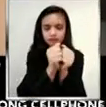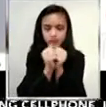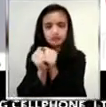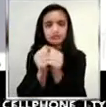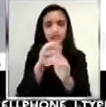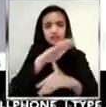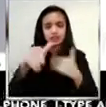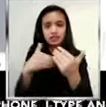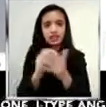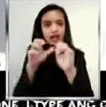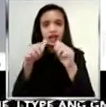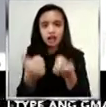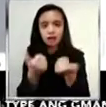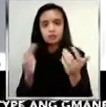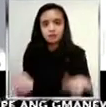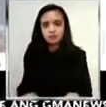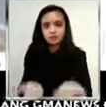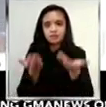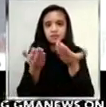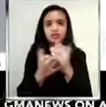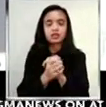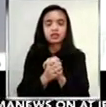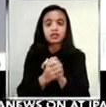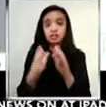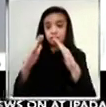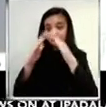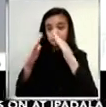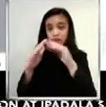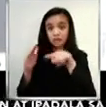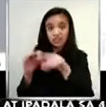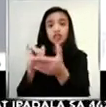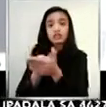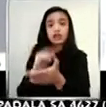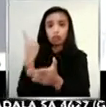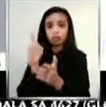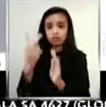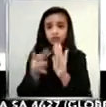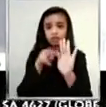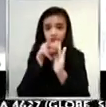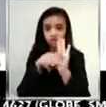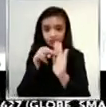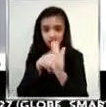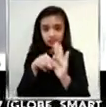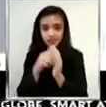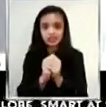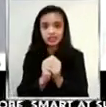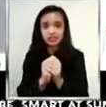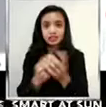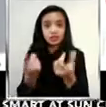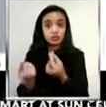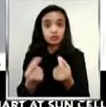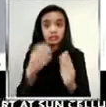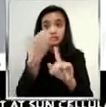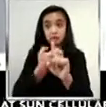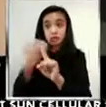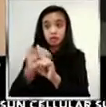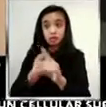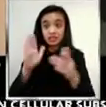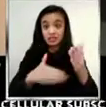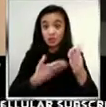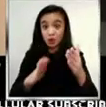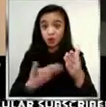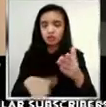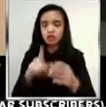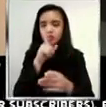sa pagbangon. Sa kanilang mga tahanan lang inirecord ng Clashers ang kanta at ang bawat lyric talagang nadama